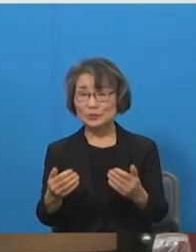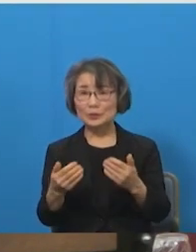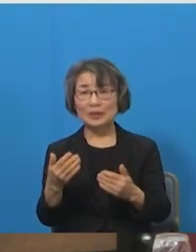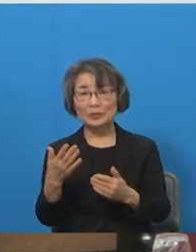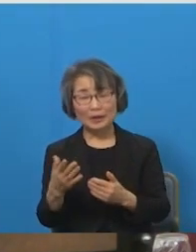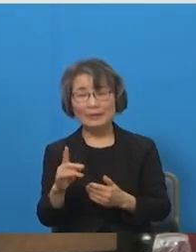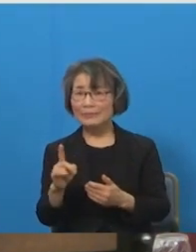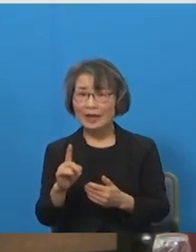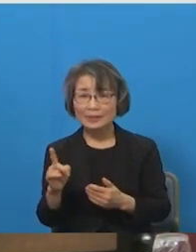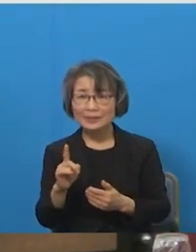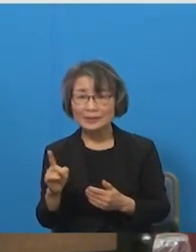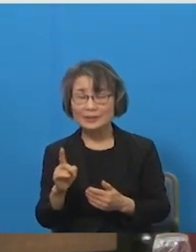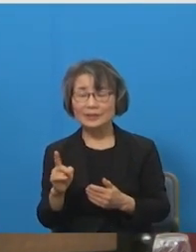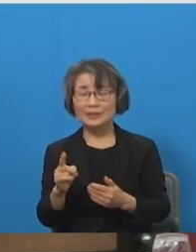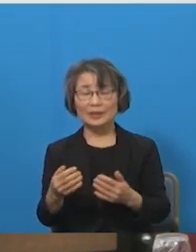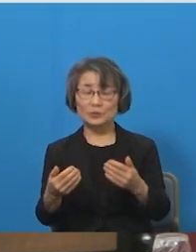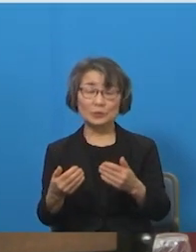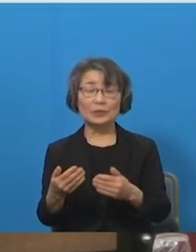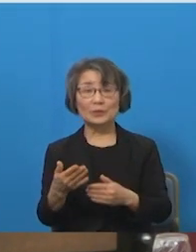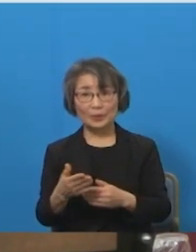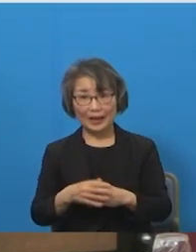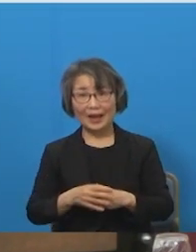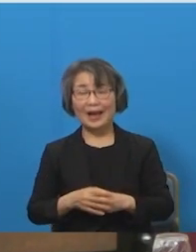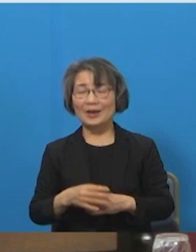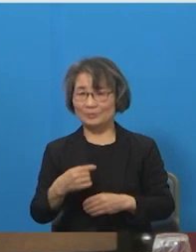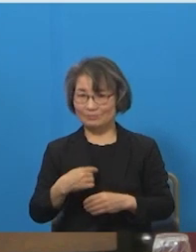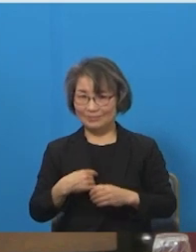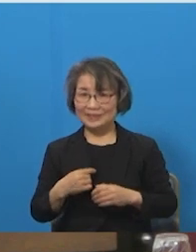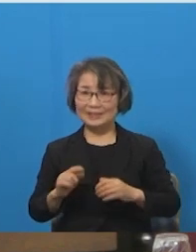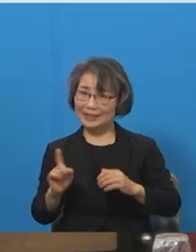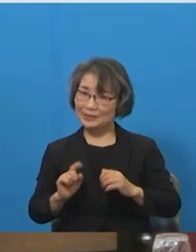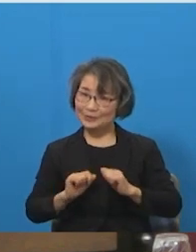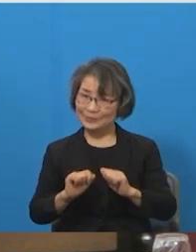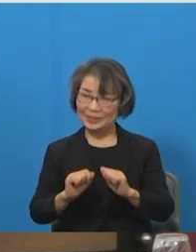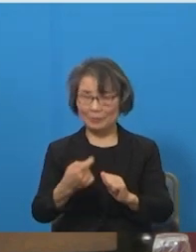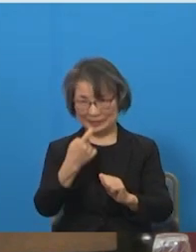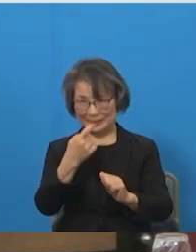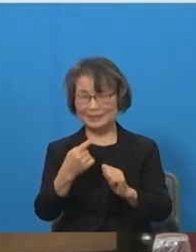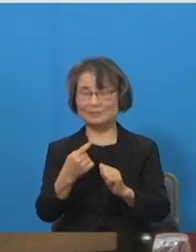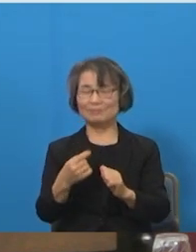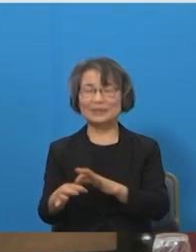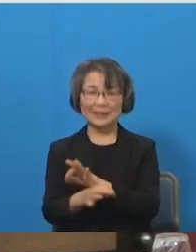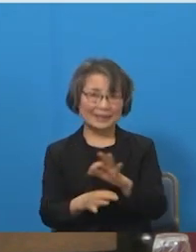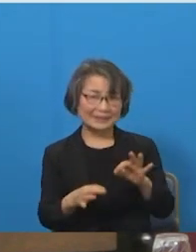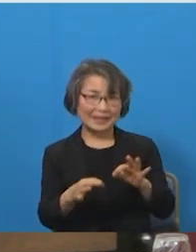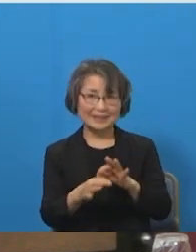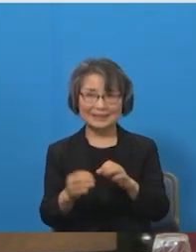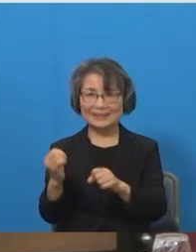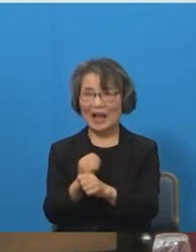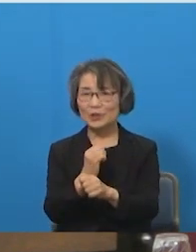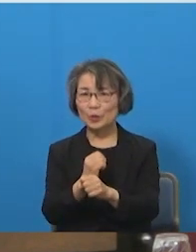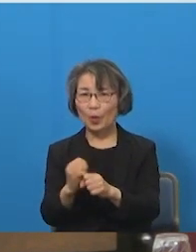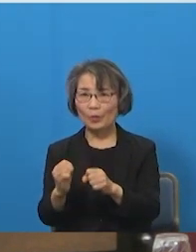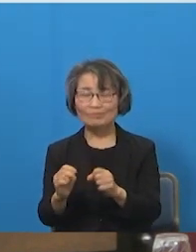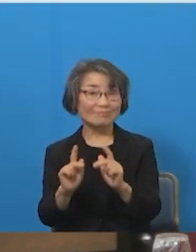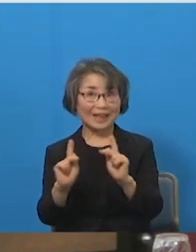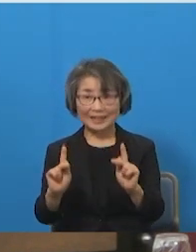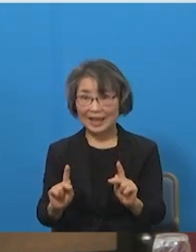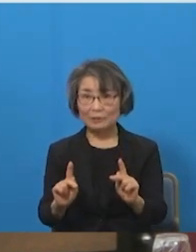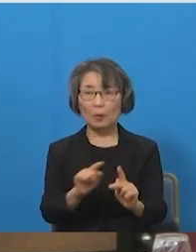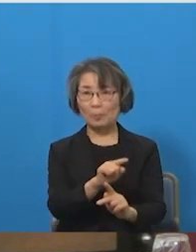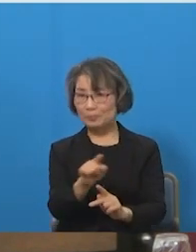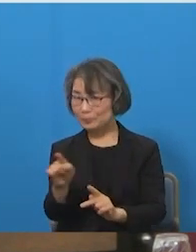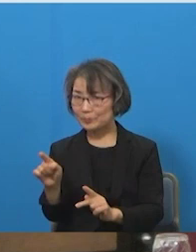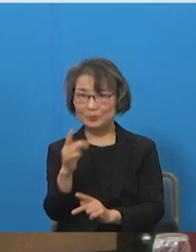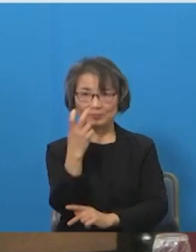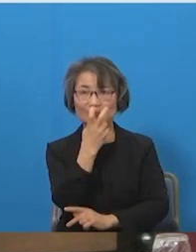しないといけないのか、今一度私自身が京都の経済、産業の抱える課題をしっかりと